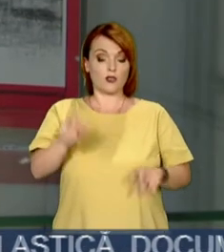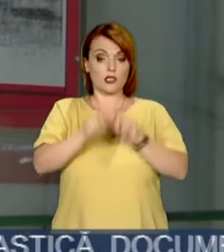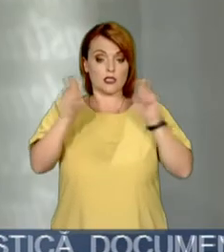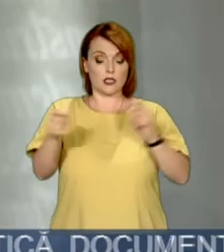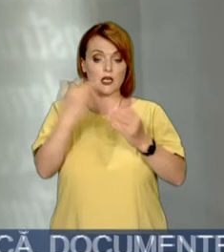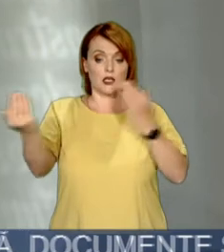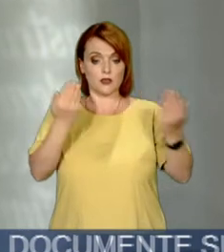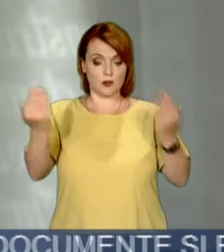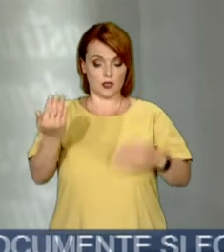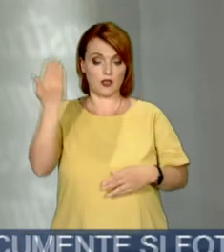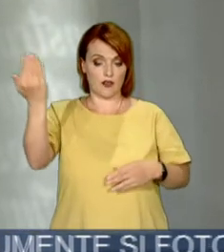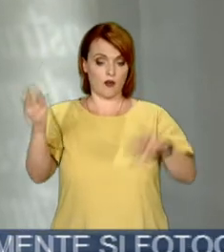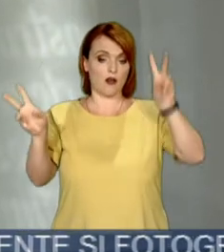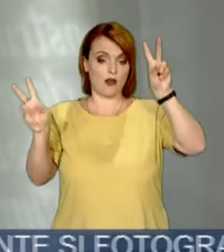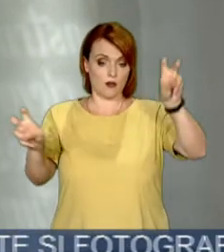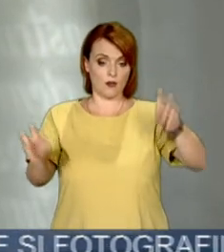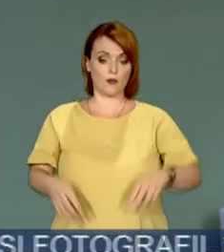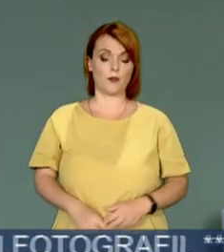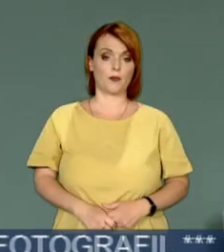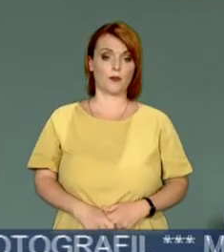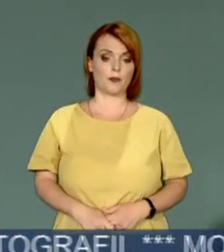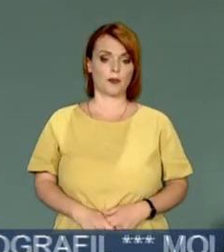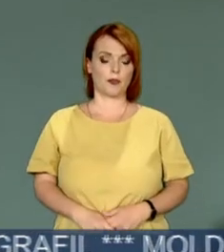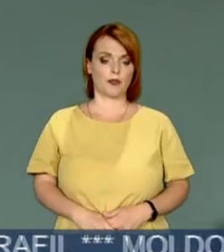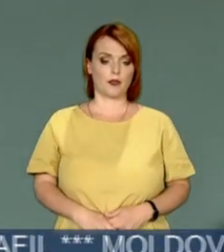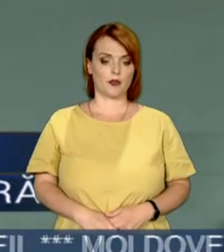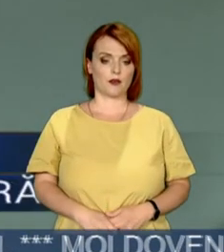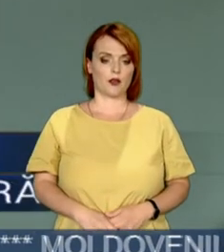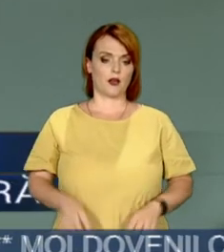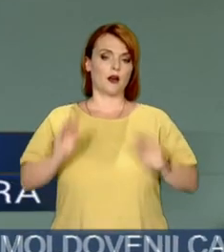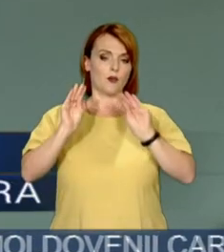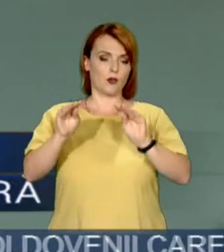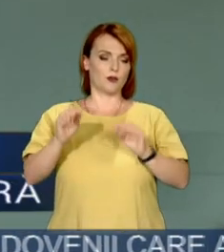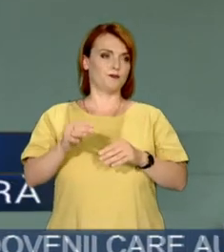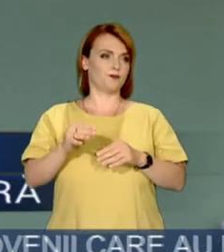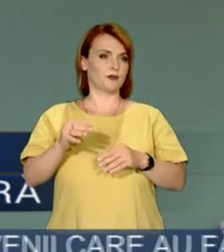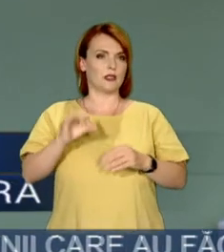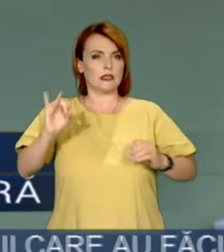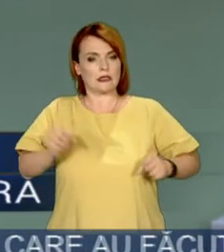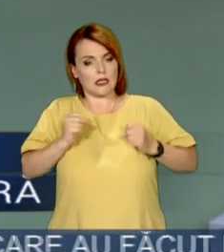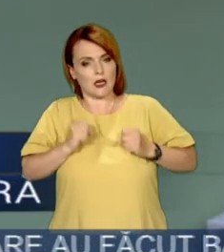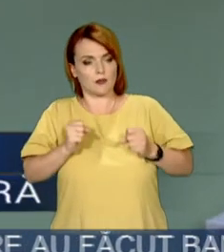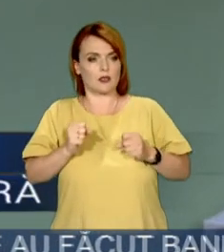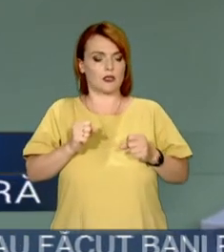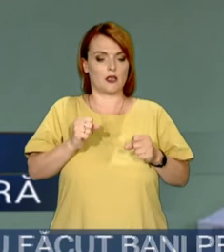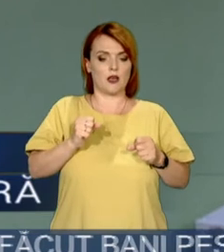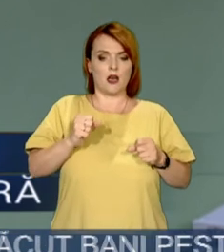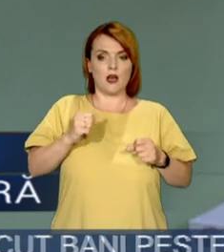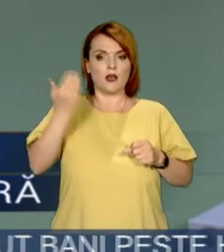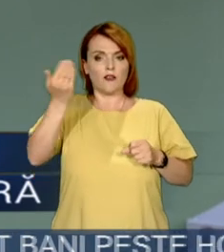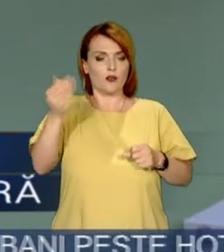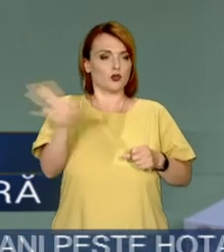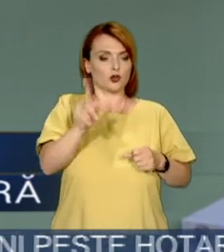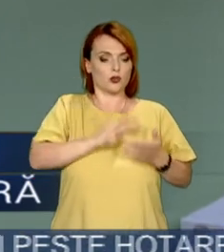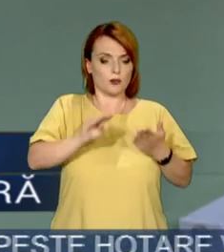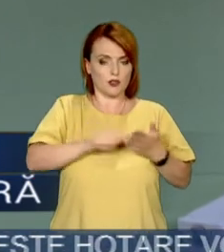inaugurată expoziția Mihai Cimpoi, Omul Destin. Punem în valoare evoluția lui Mihai Cimpoi către un destin al cărții, către